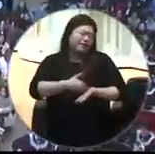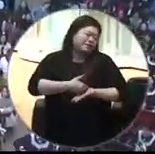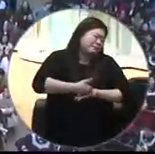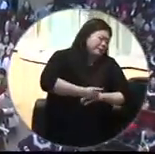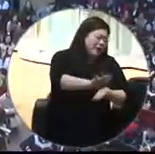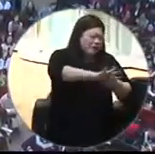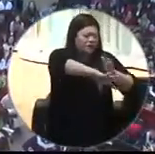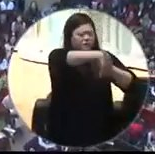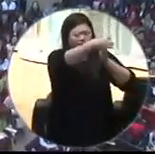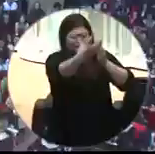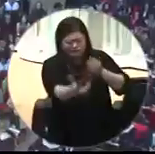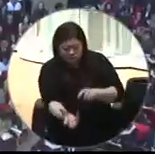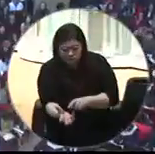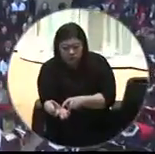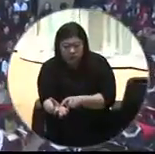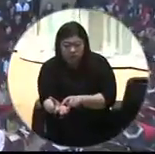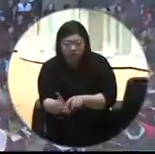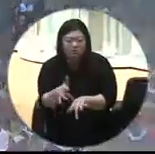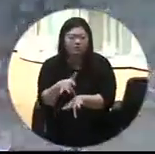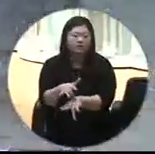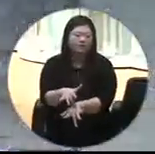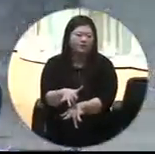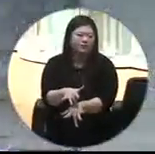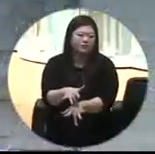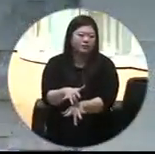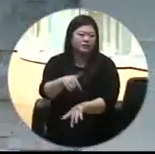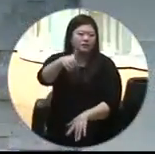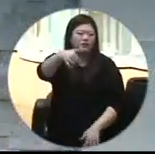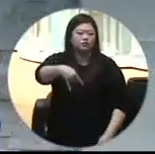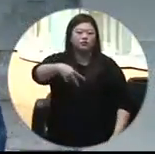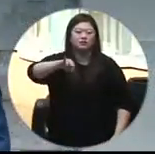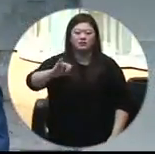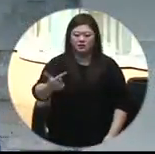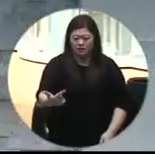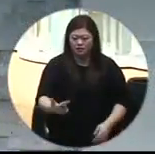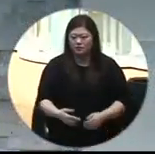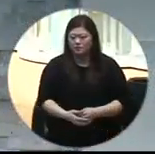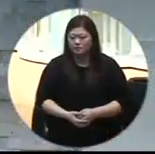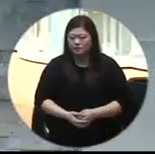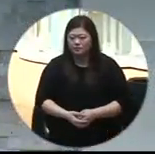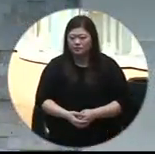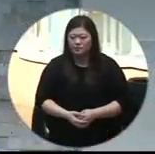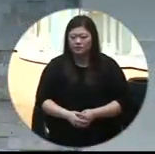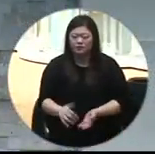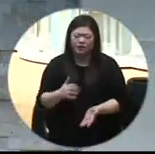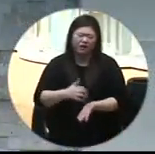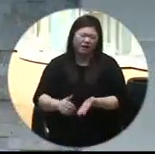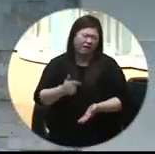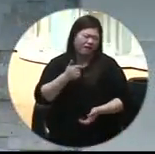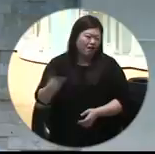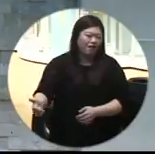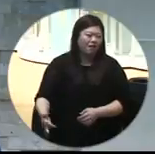쫓긴 그 졸개들이 싹 귀신들이요. 엄청 많은 겁니다.